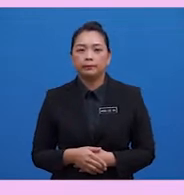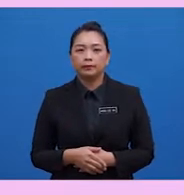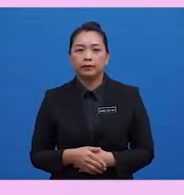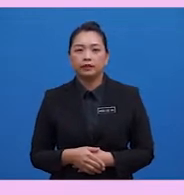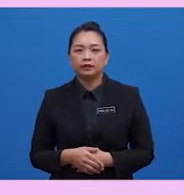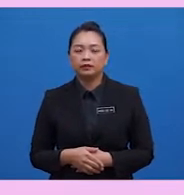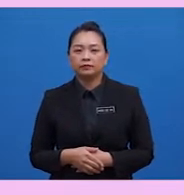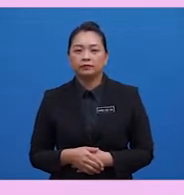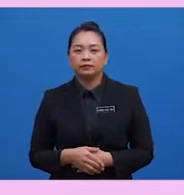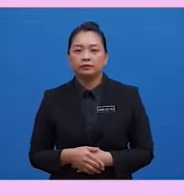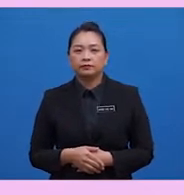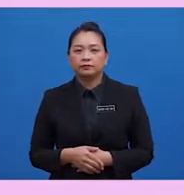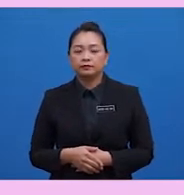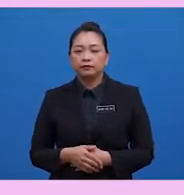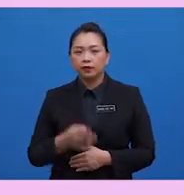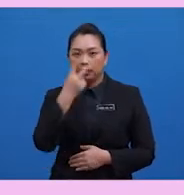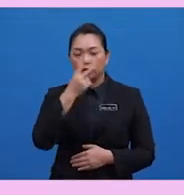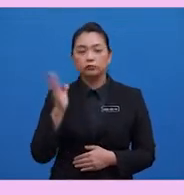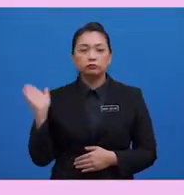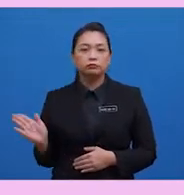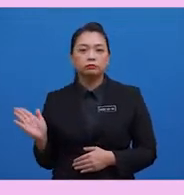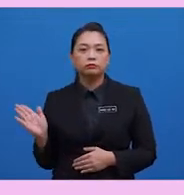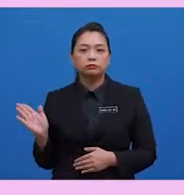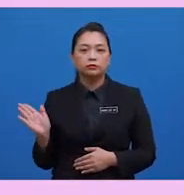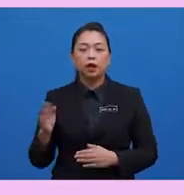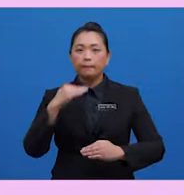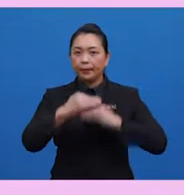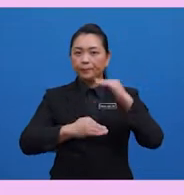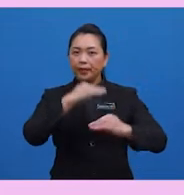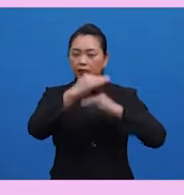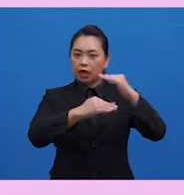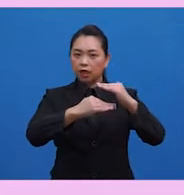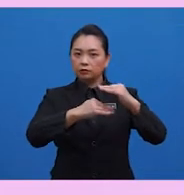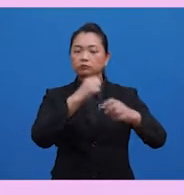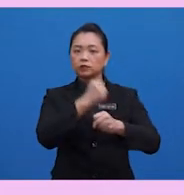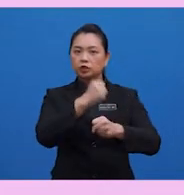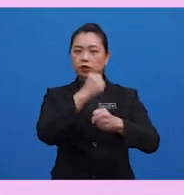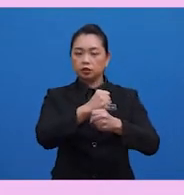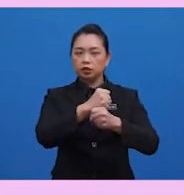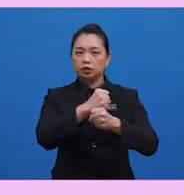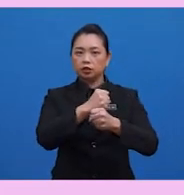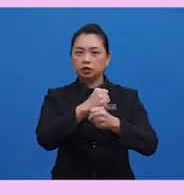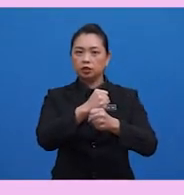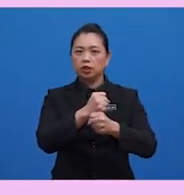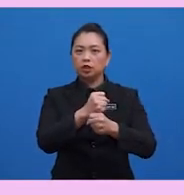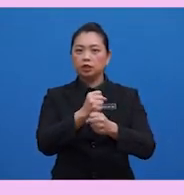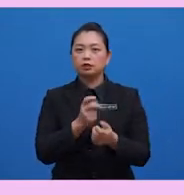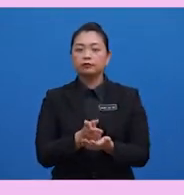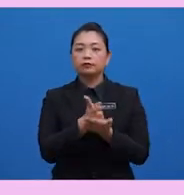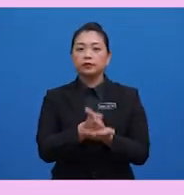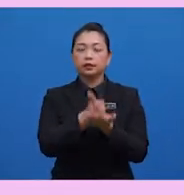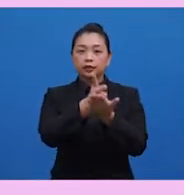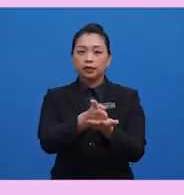seterusnya ialah aktiviti pembinaan. Kerja-kerja pembinaan seperti jeti pendaratan